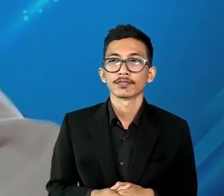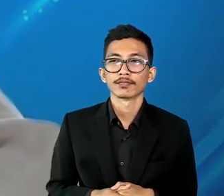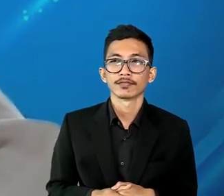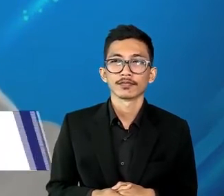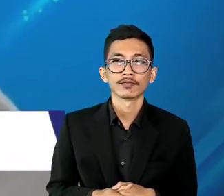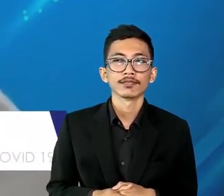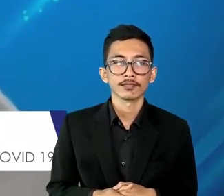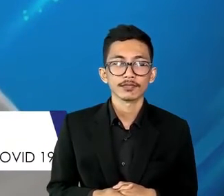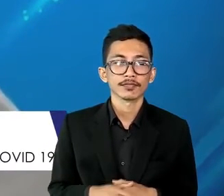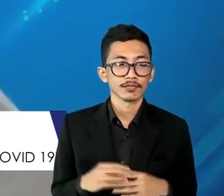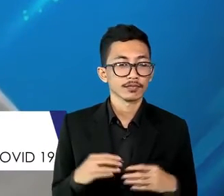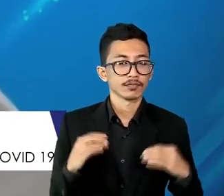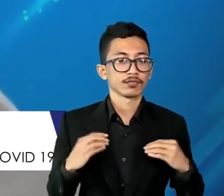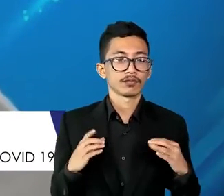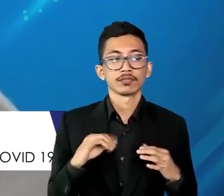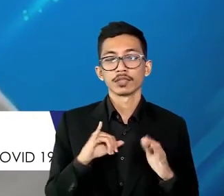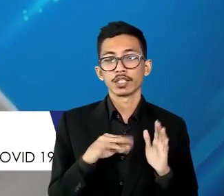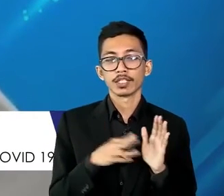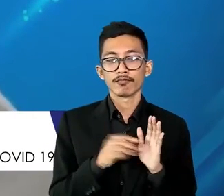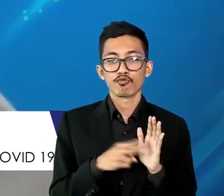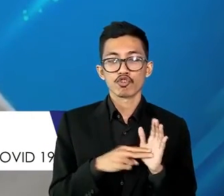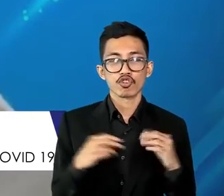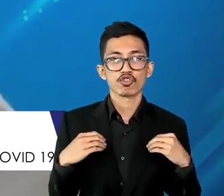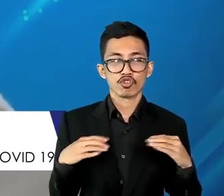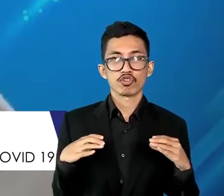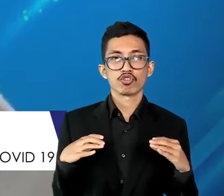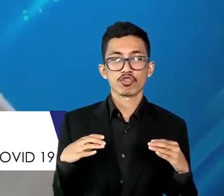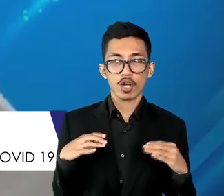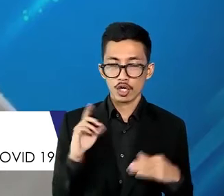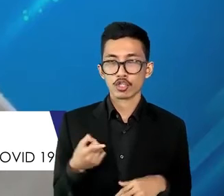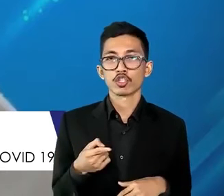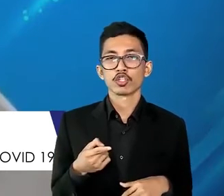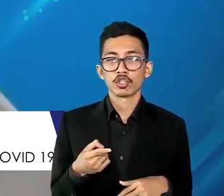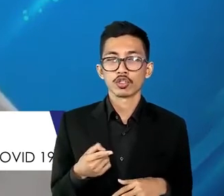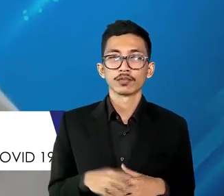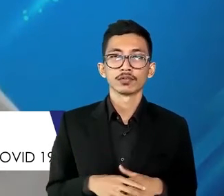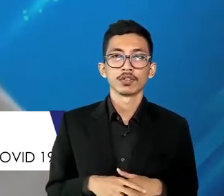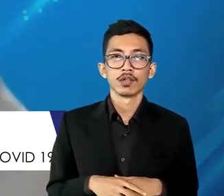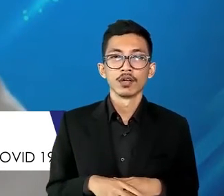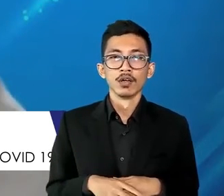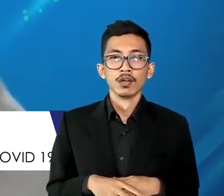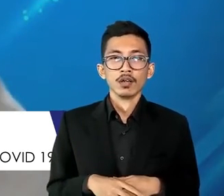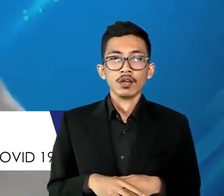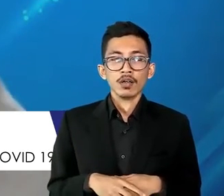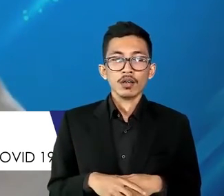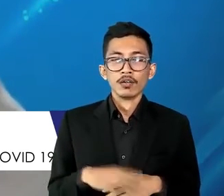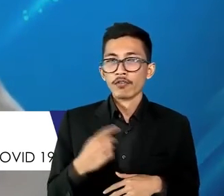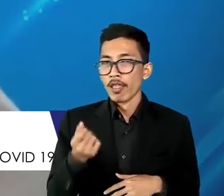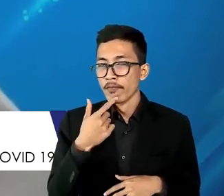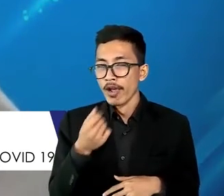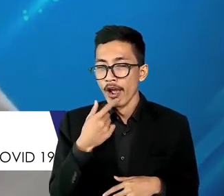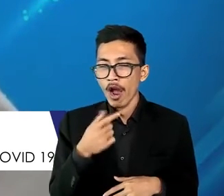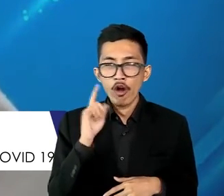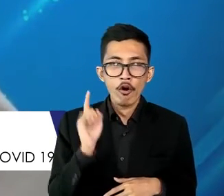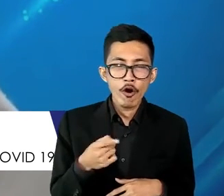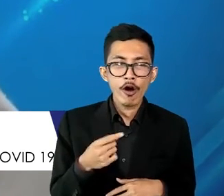daya tahan tubuhnya harus betul-betul kuat, Pak. Betul, Pak. Harus bisa diberikan gizi yang baik, diberikan vitamin yang